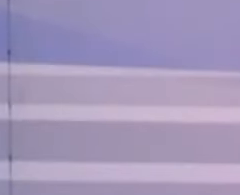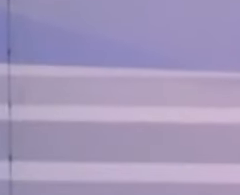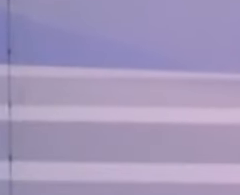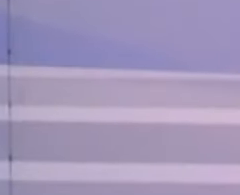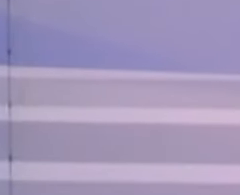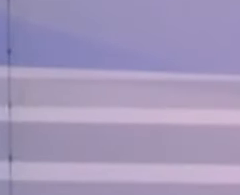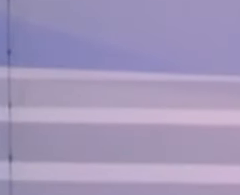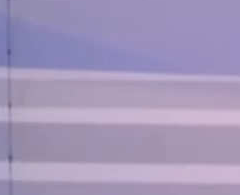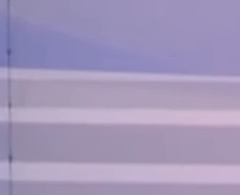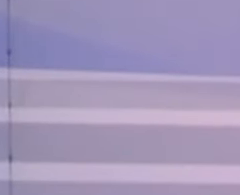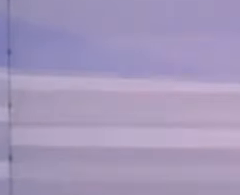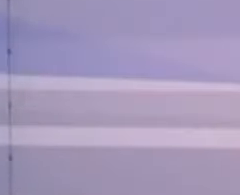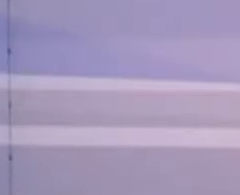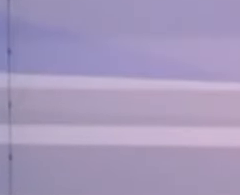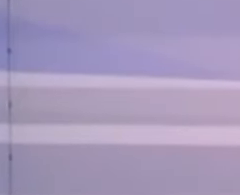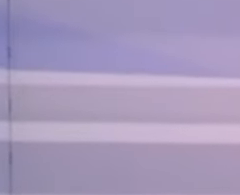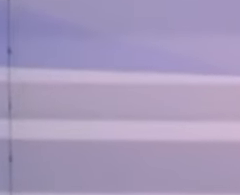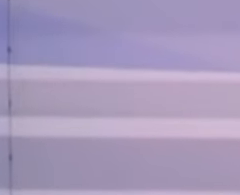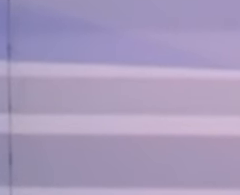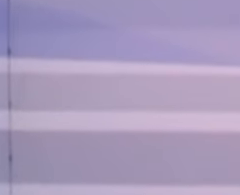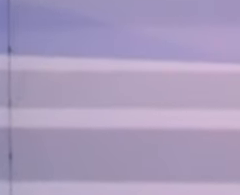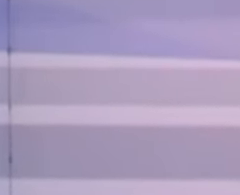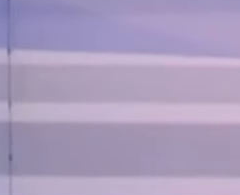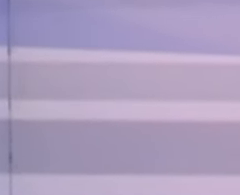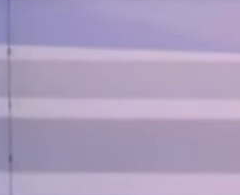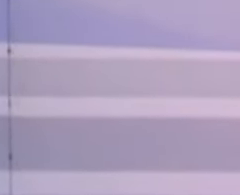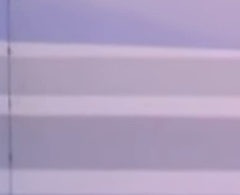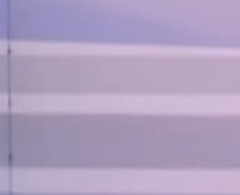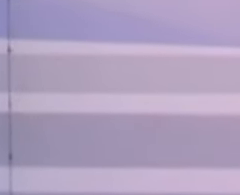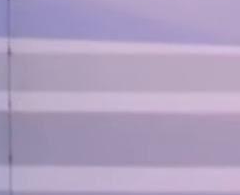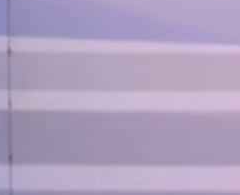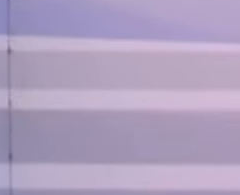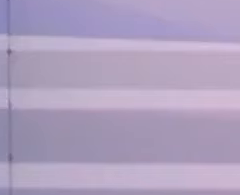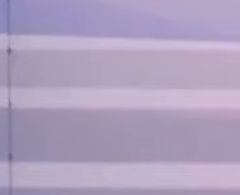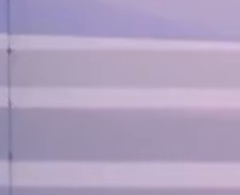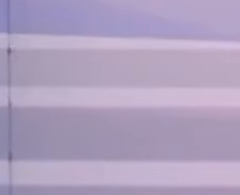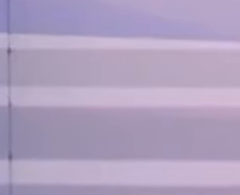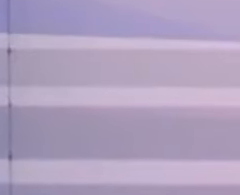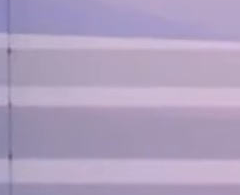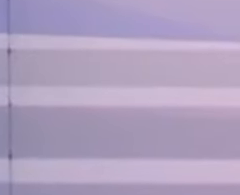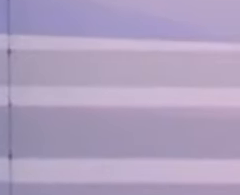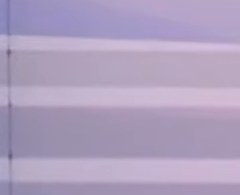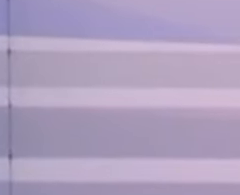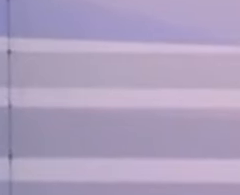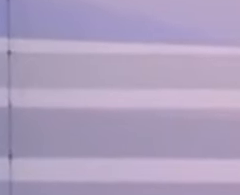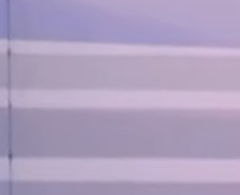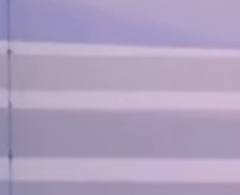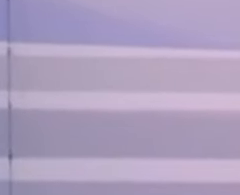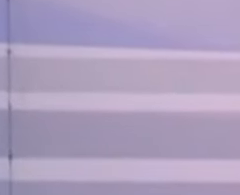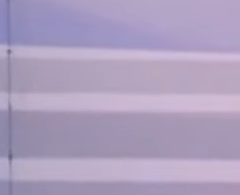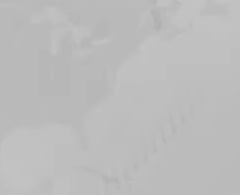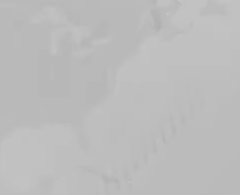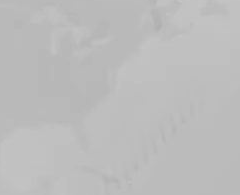YouTube sa mga kapuso abroad samahan niyo kami sa GMA Pinoy TV at www.gmanews.tv